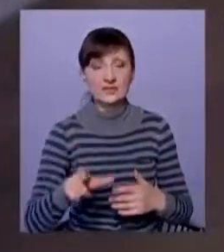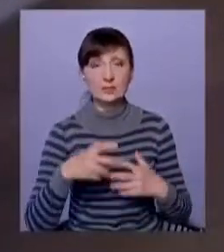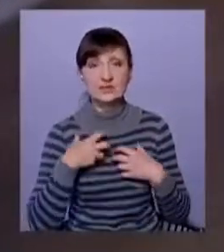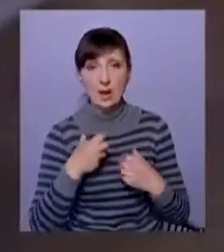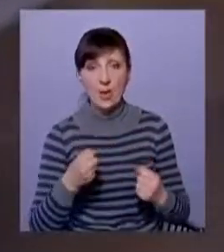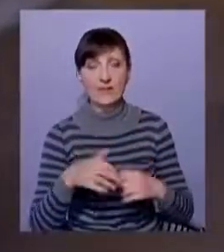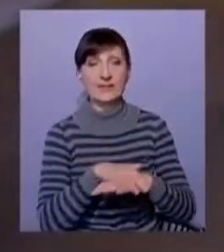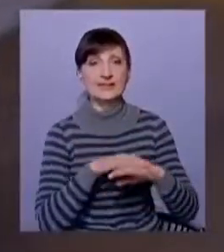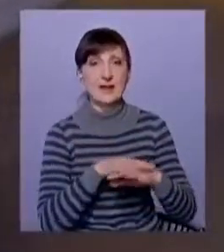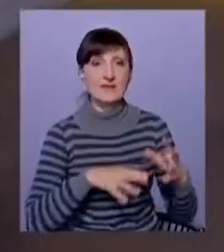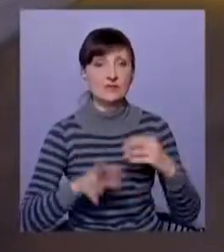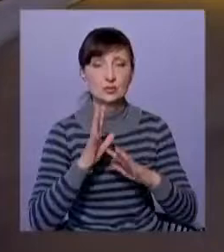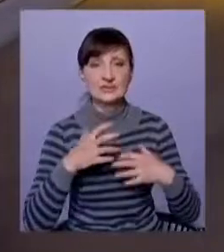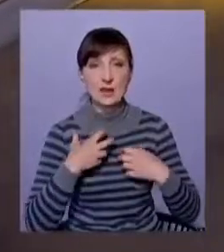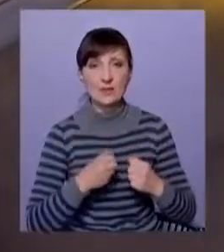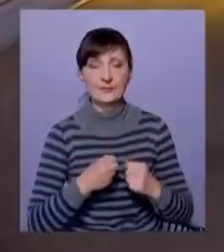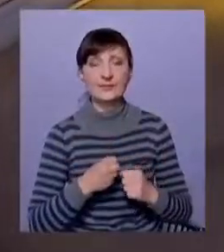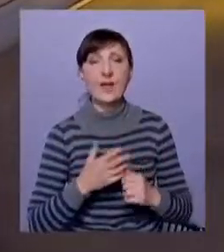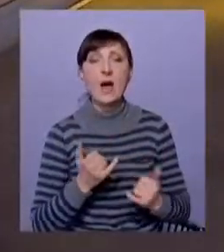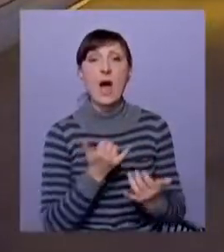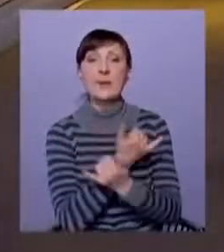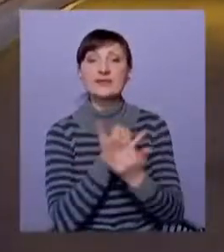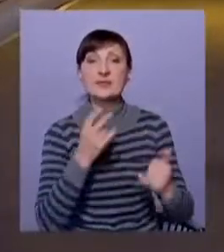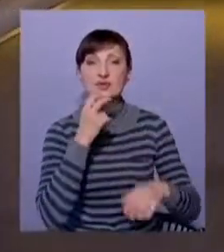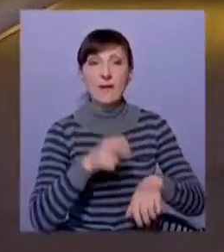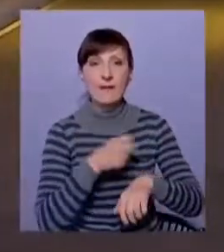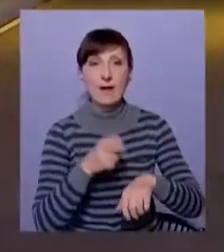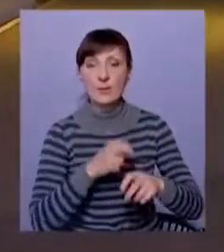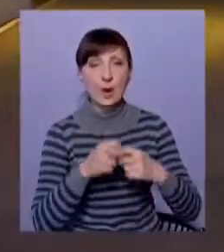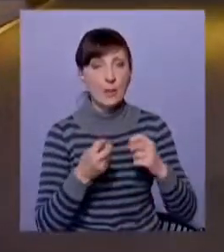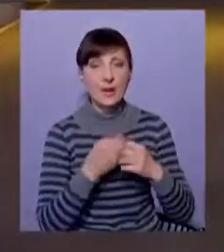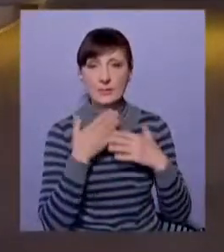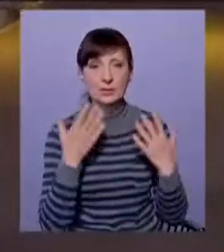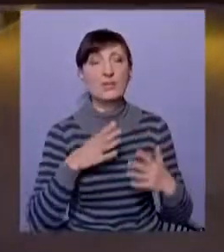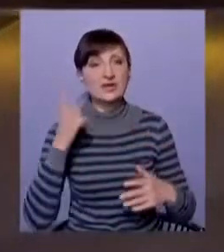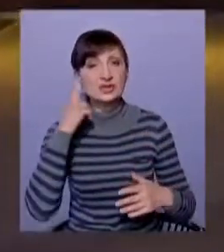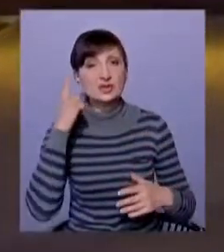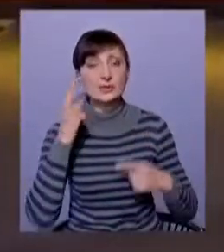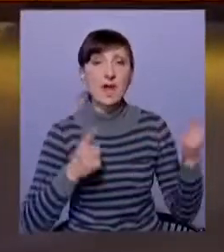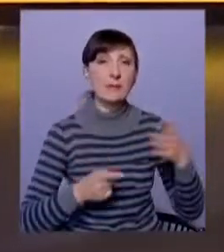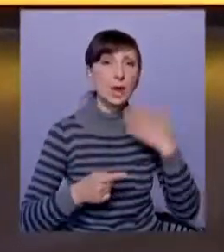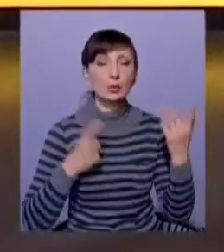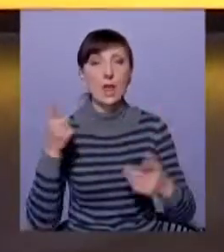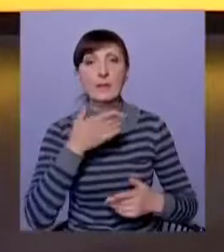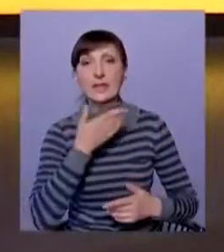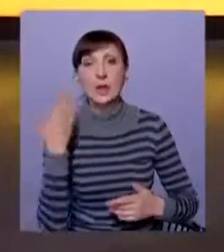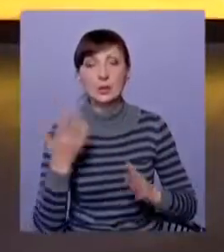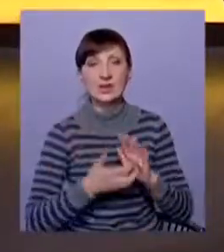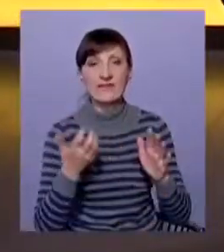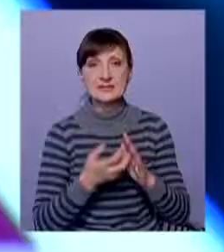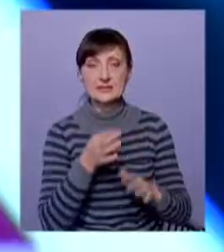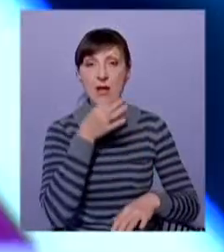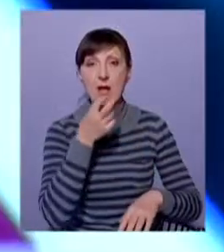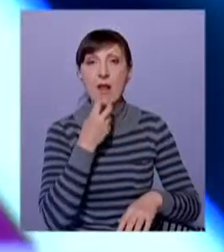А с обеспечением лекарствами у нас проблем нет? Потому что то там, то сям, да, мы слышим эти новости, что вот не хватило кому-то,